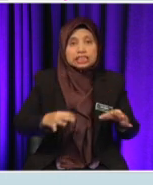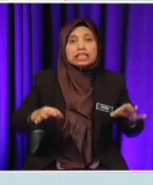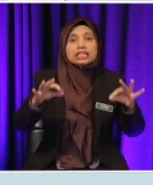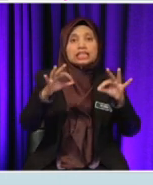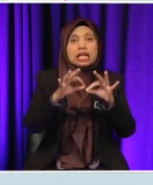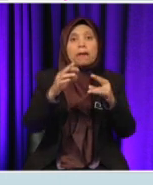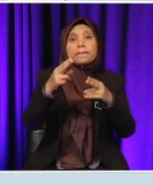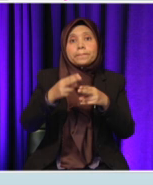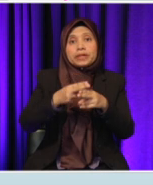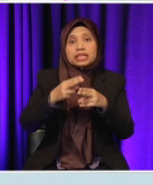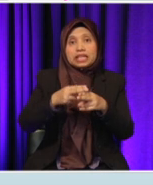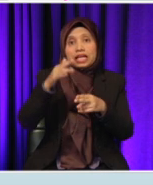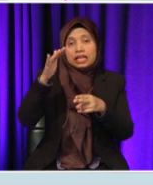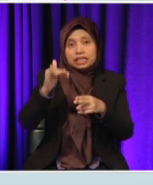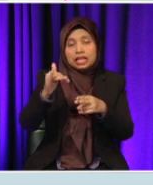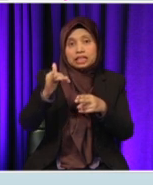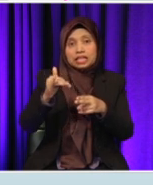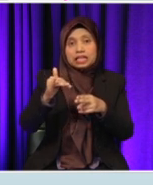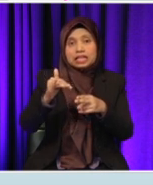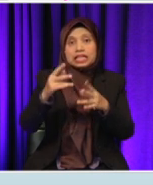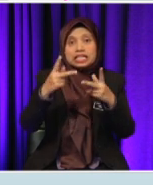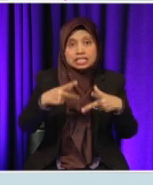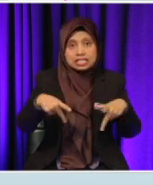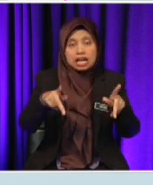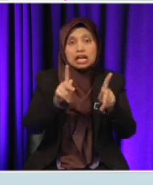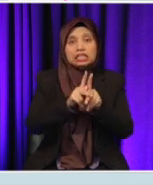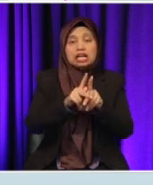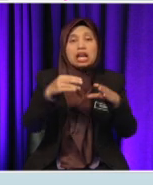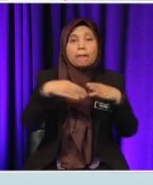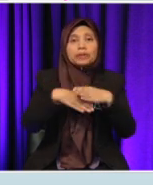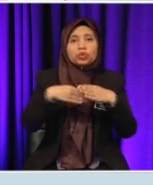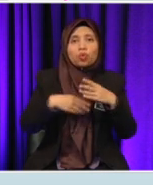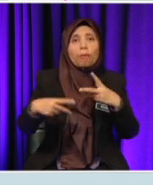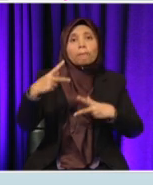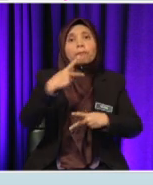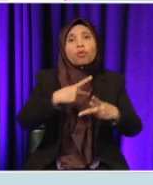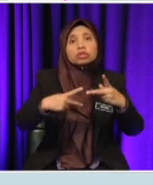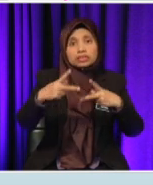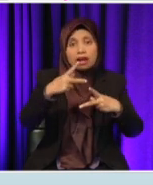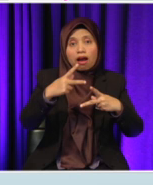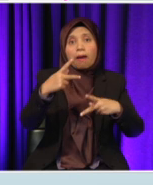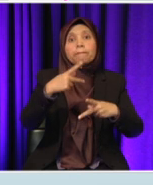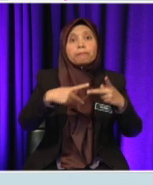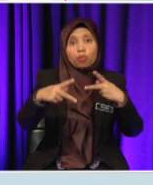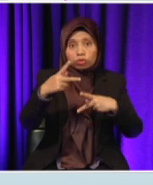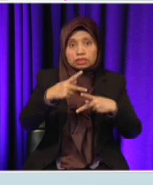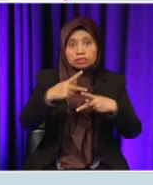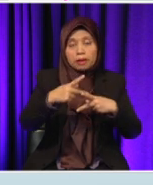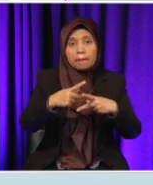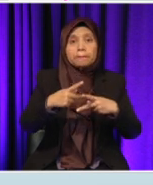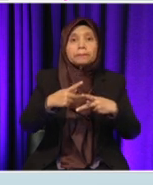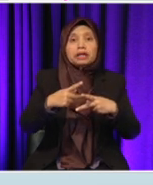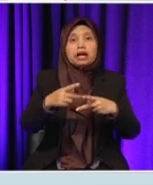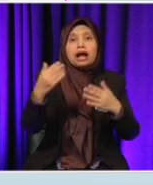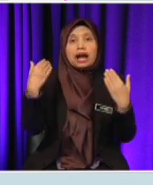kisah rekaannya relatif pendek dihasilkan dalam bentuk prosa dilihat dari segi panjang pendeknya sesudah shopping biasanya